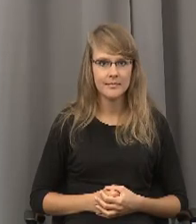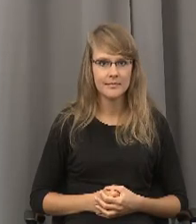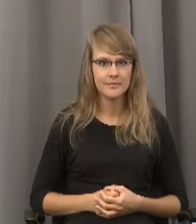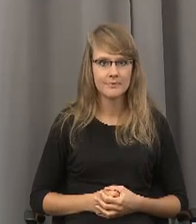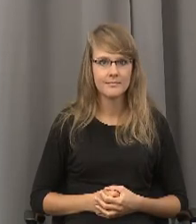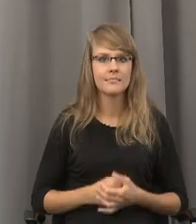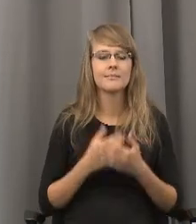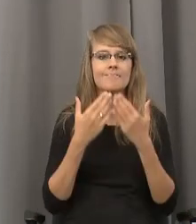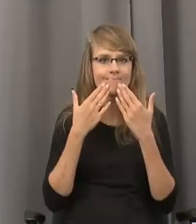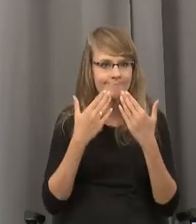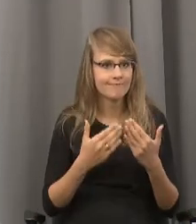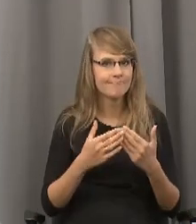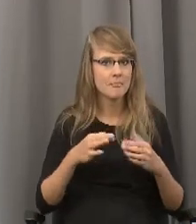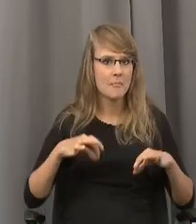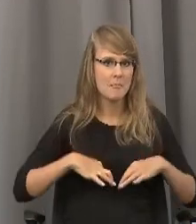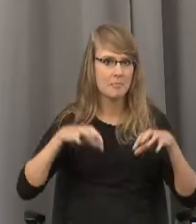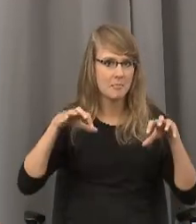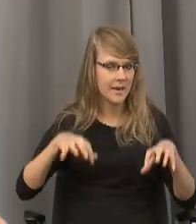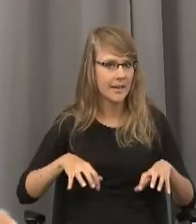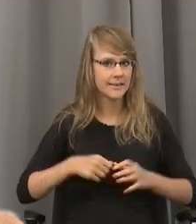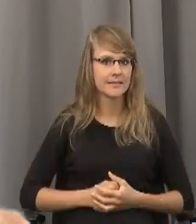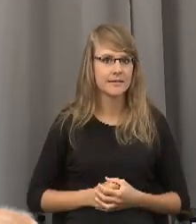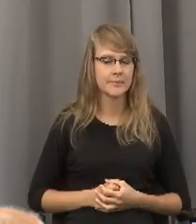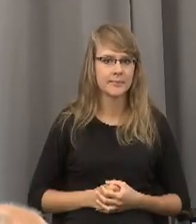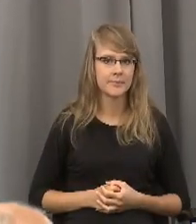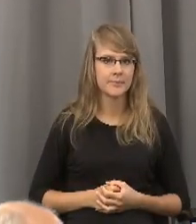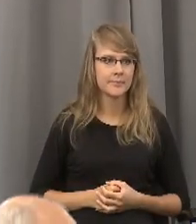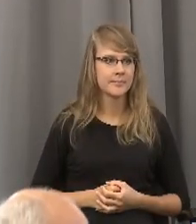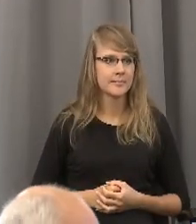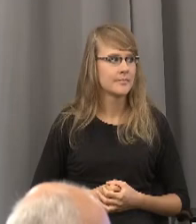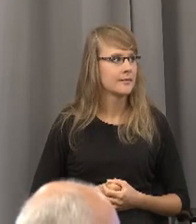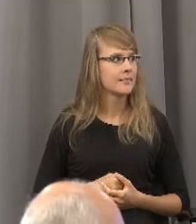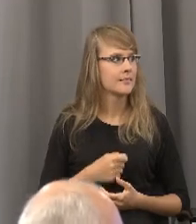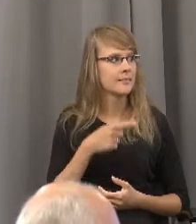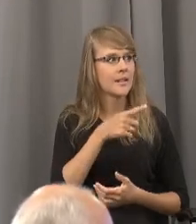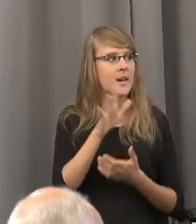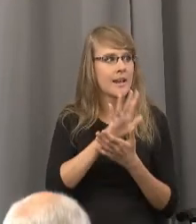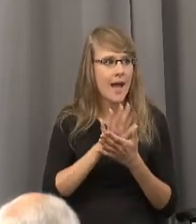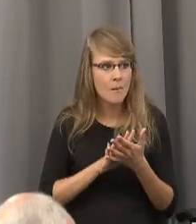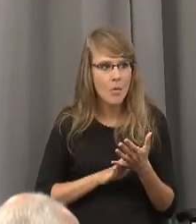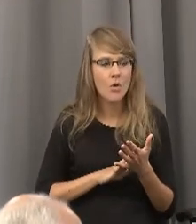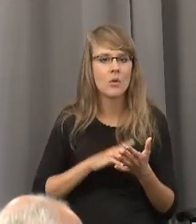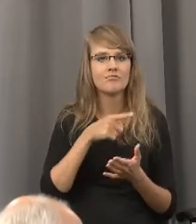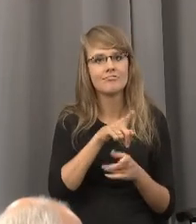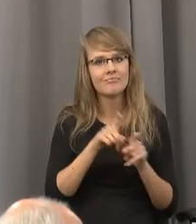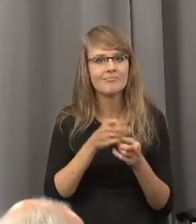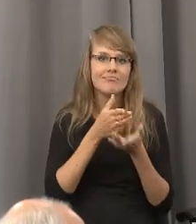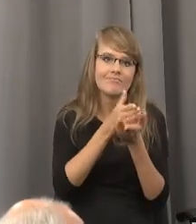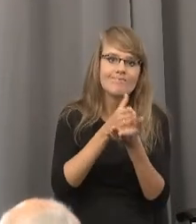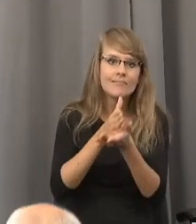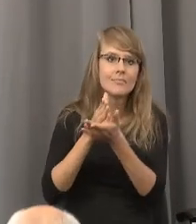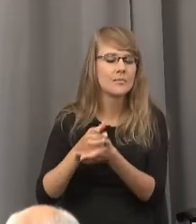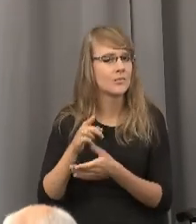Dziękujemy bardzo, panie prezesie. To jest i raport, i rekomendacje, to jest ogromna wartość dla